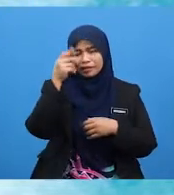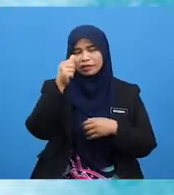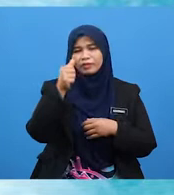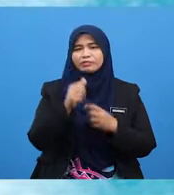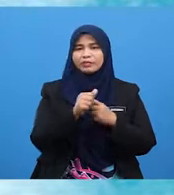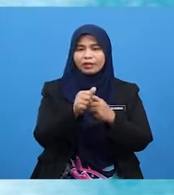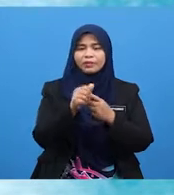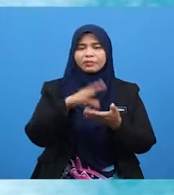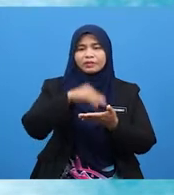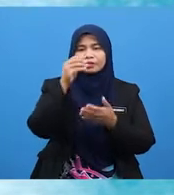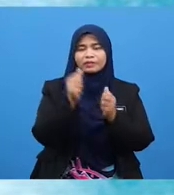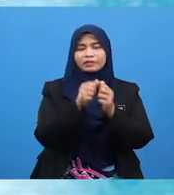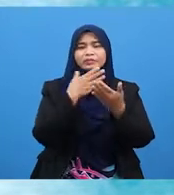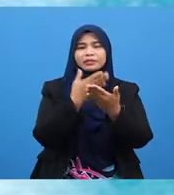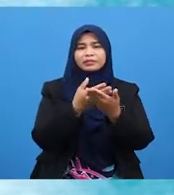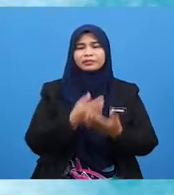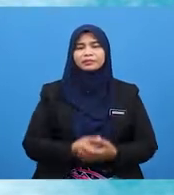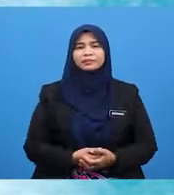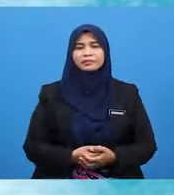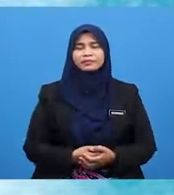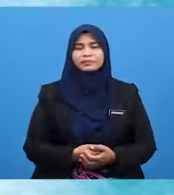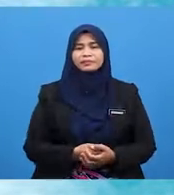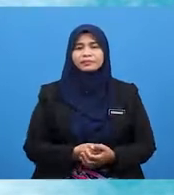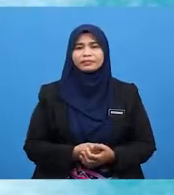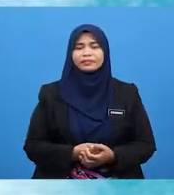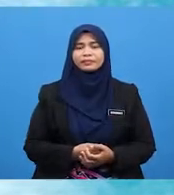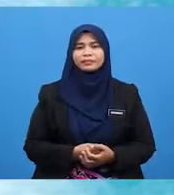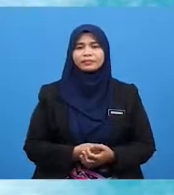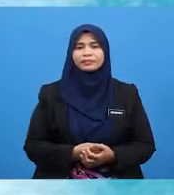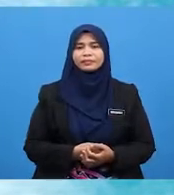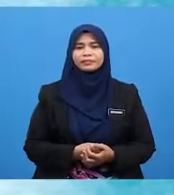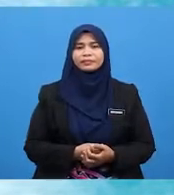mengikuti pelajaran ini dengan baik.